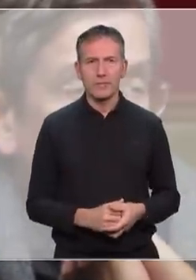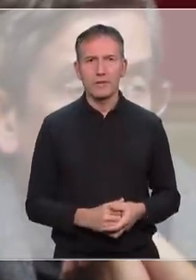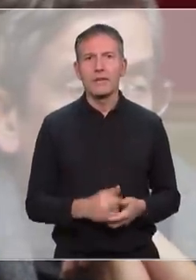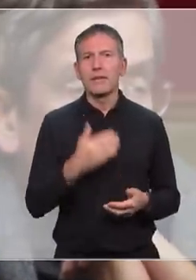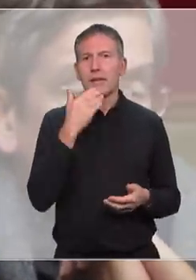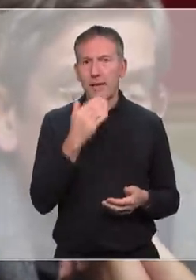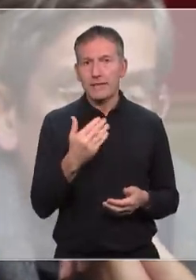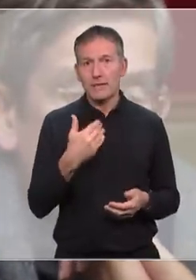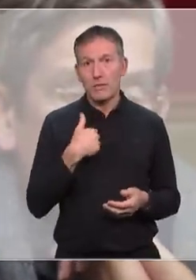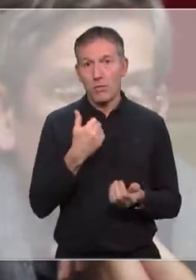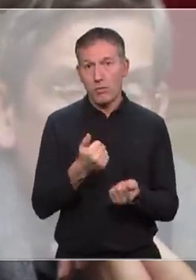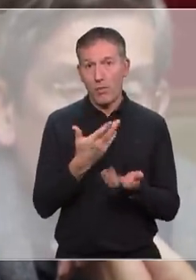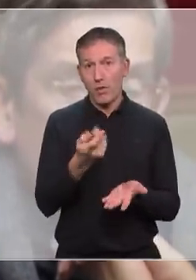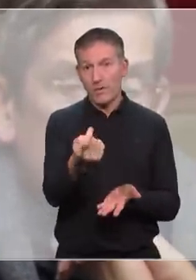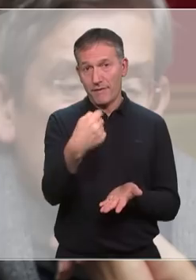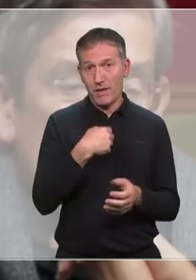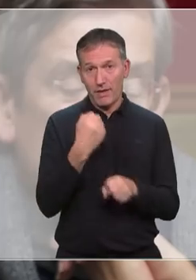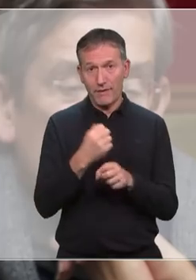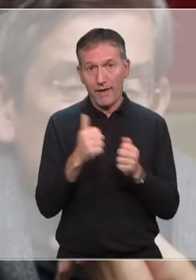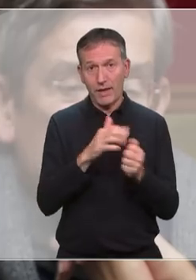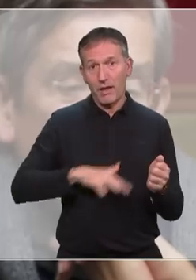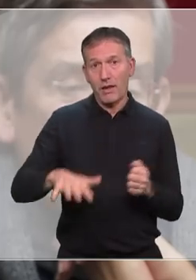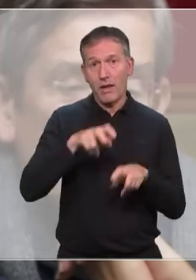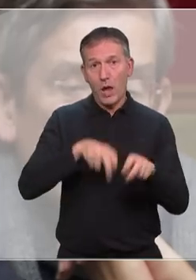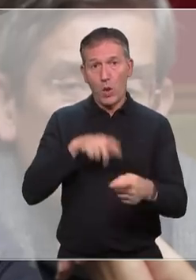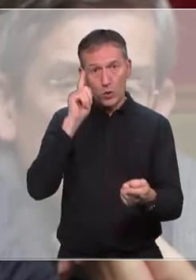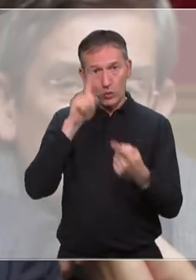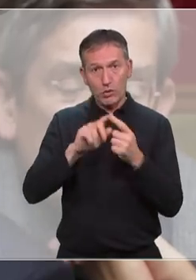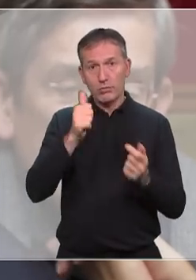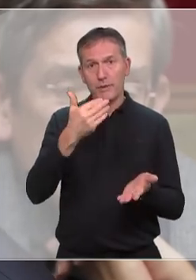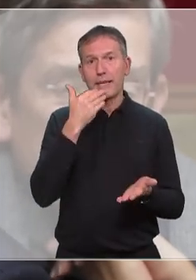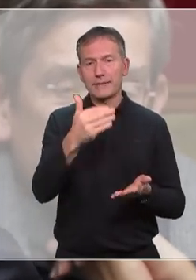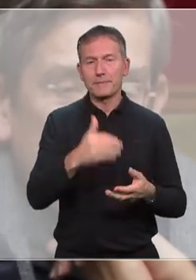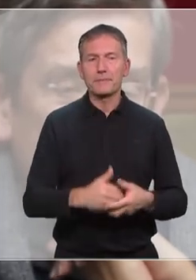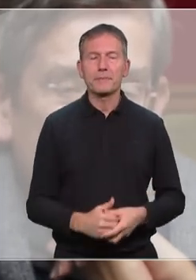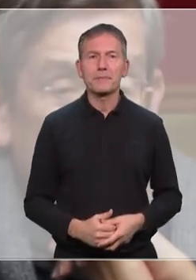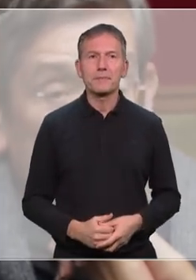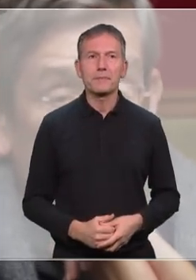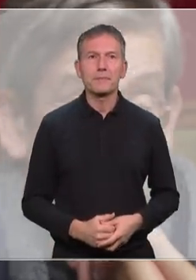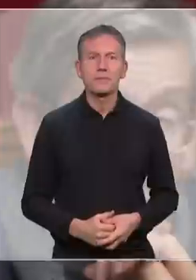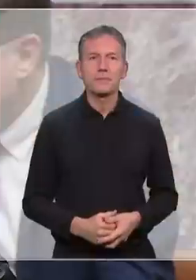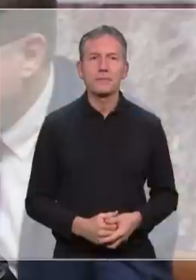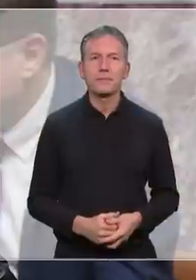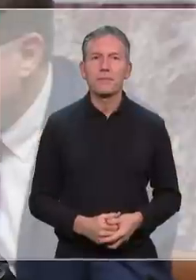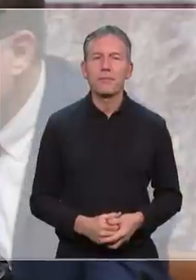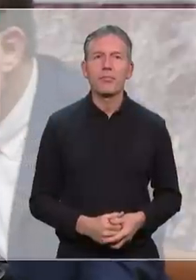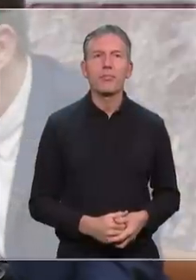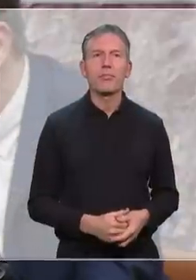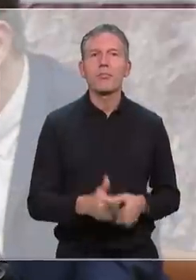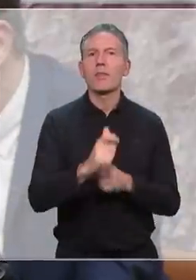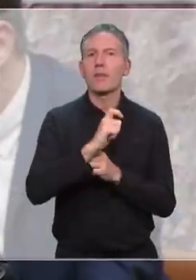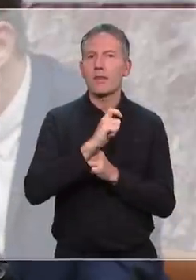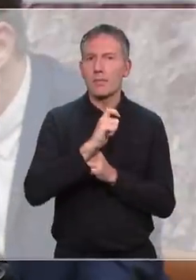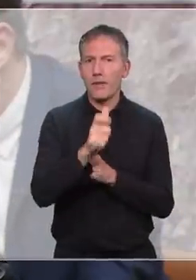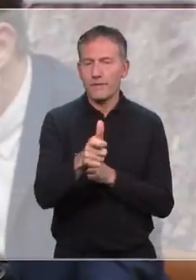Merci, monsieur le ministre. Je vous invite donc à venir travailler avec les agriculteurs de notre territoire sur ce sujet majeur. Merci beaucoup. Je vous remercie. La parole est à monsieur